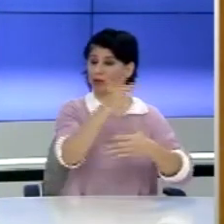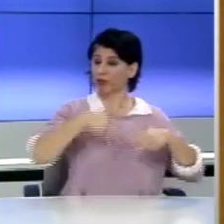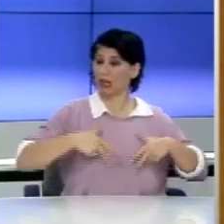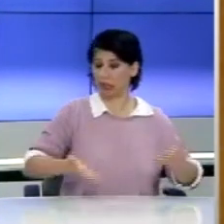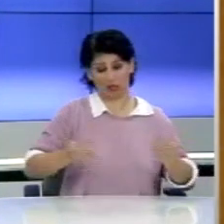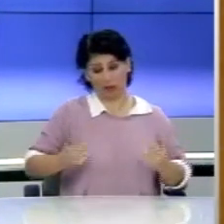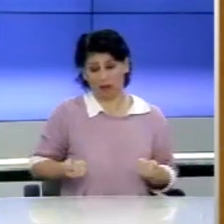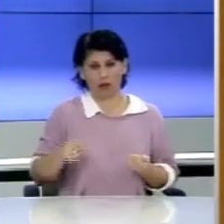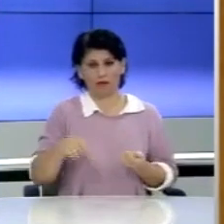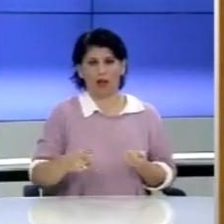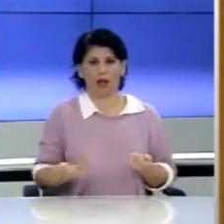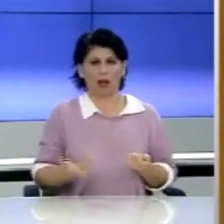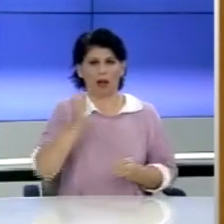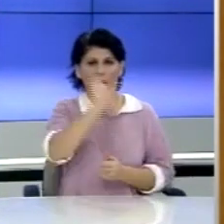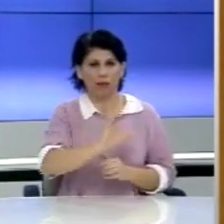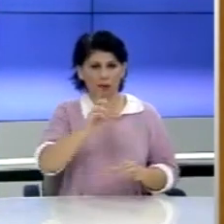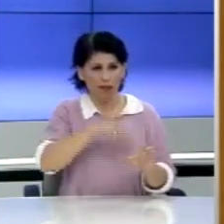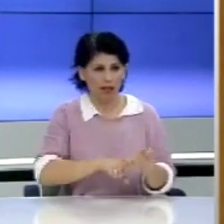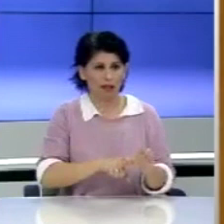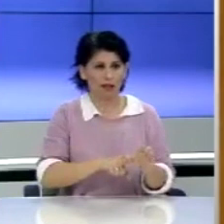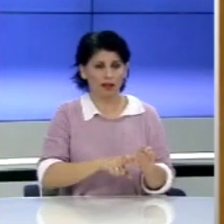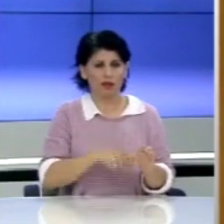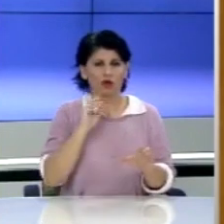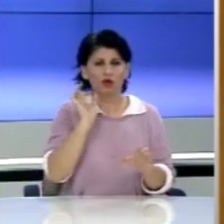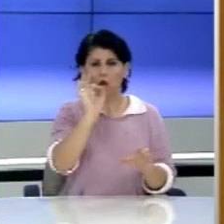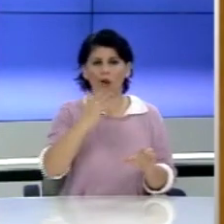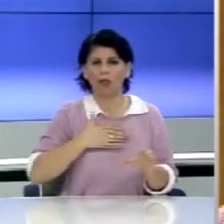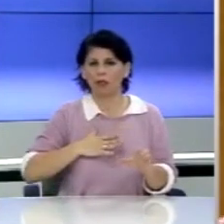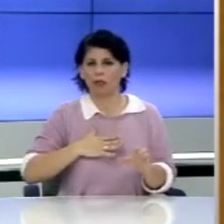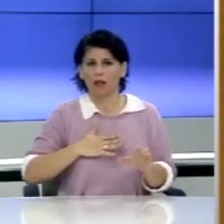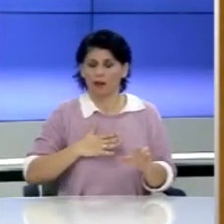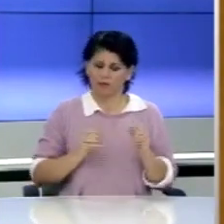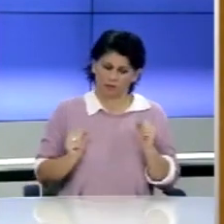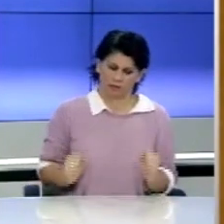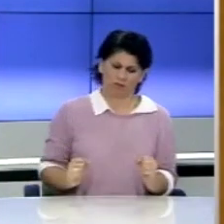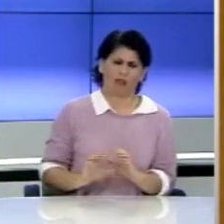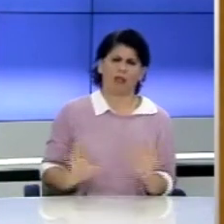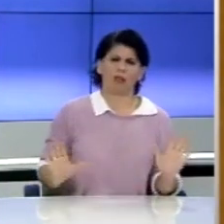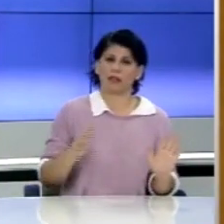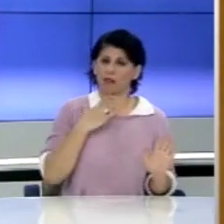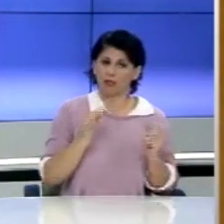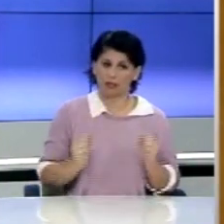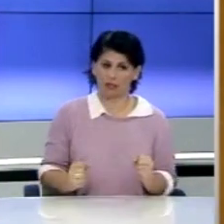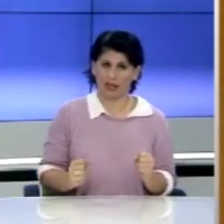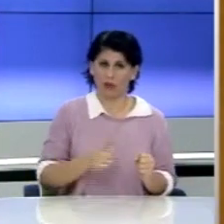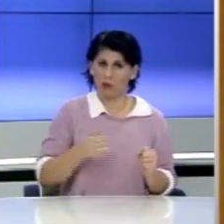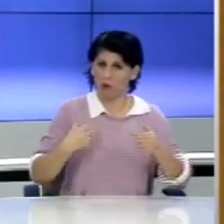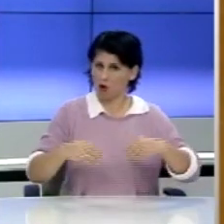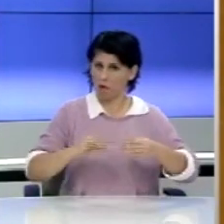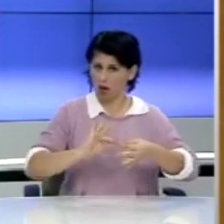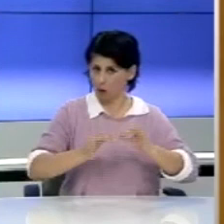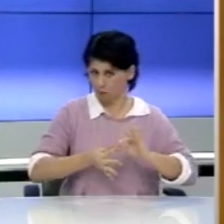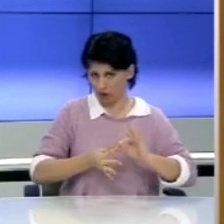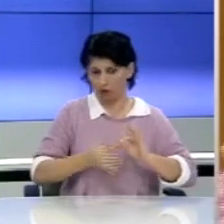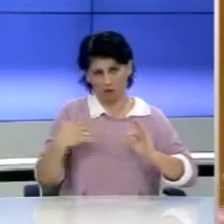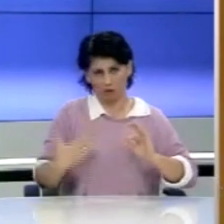αυτά. Η Ευρωπαϊκή Ένωση επιδιώκει να διατηρήσει τη θέση της. Δηλαδή τη θέση εδώ που τα λέμε των μονοπωλιακών ομίλων